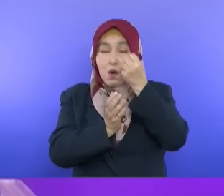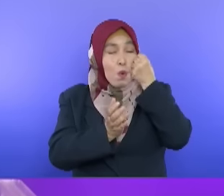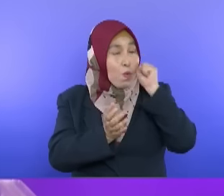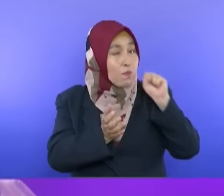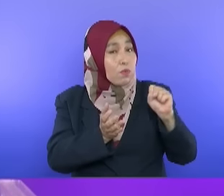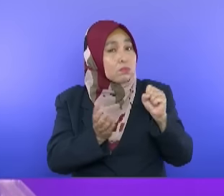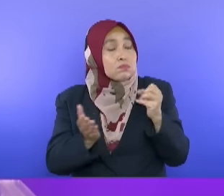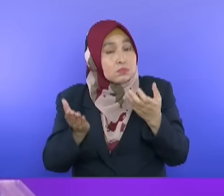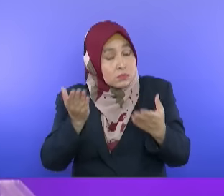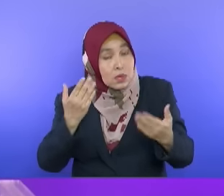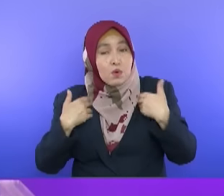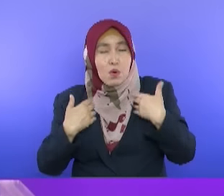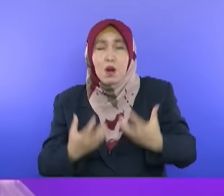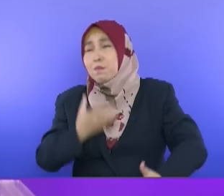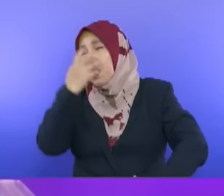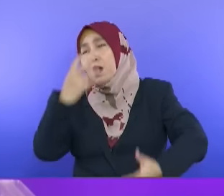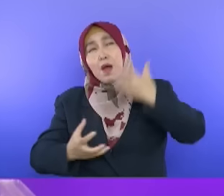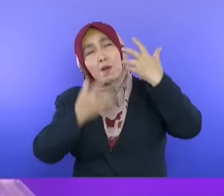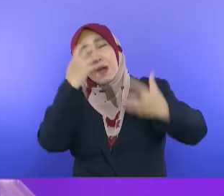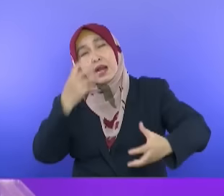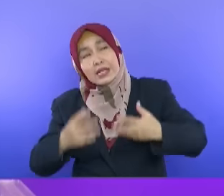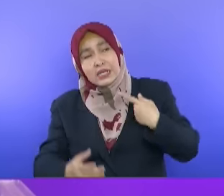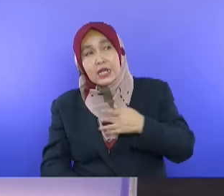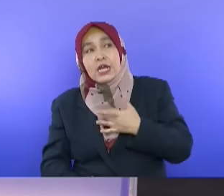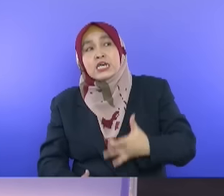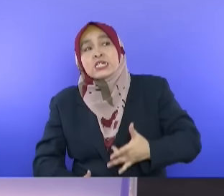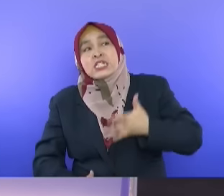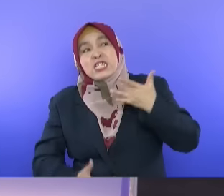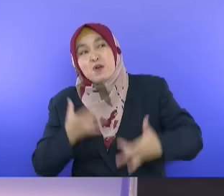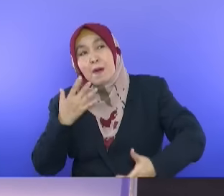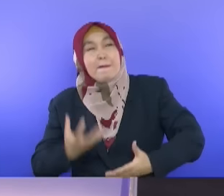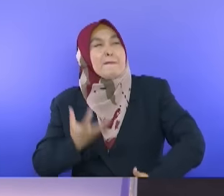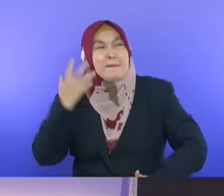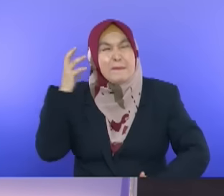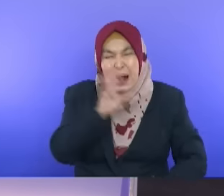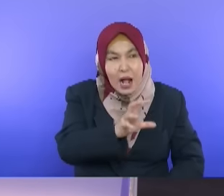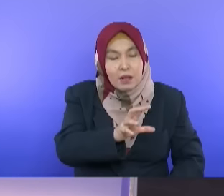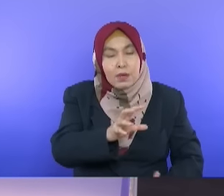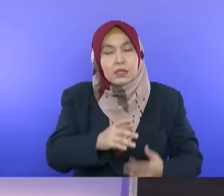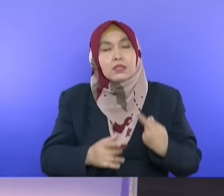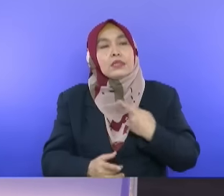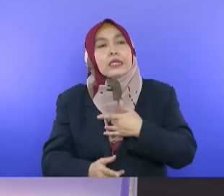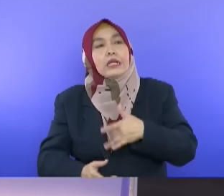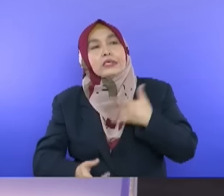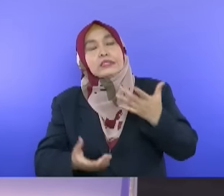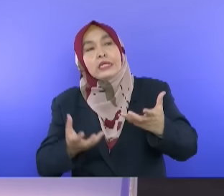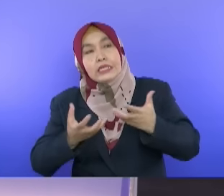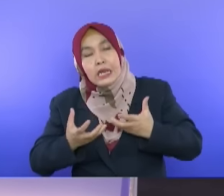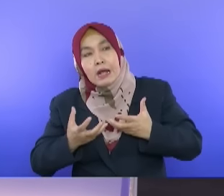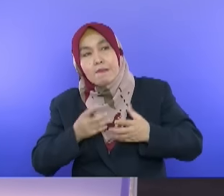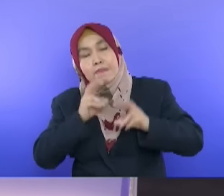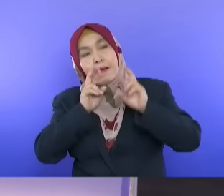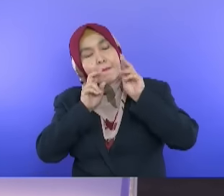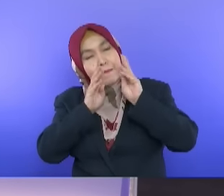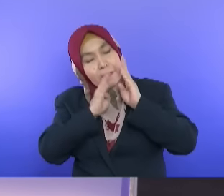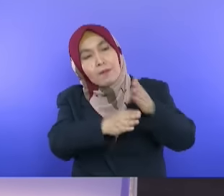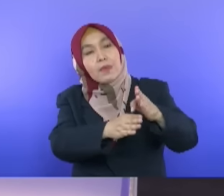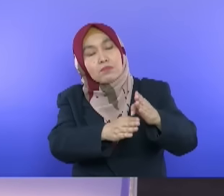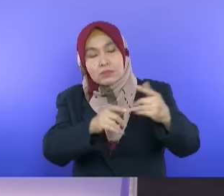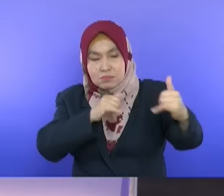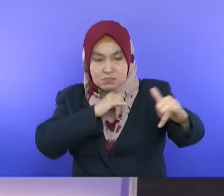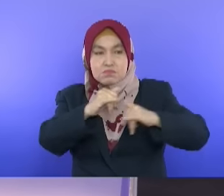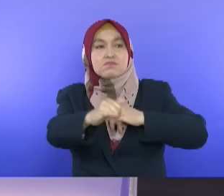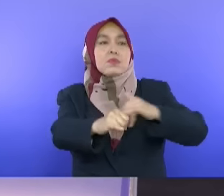Mungkin ada orang yang kayak gitu kita pun rasanya malah balik pada orang lain tersebut ya kita membalas sama sendiri